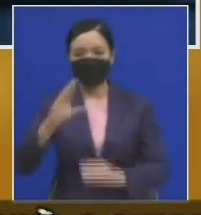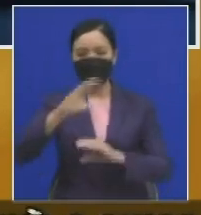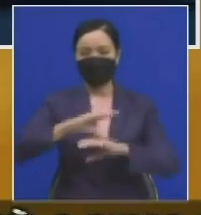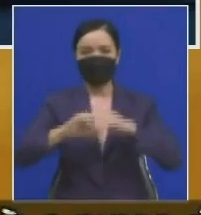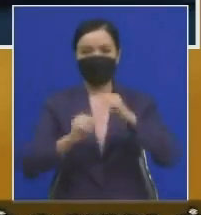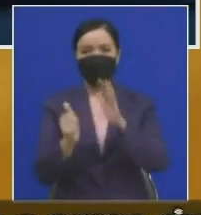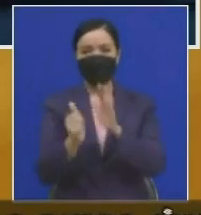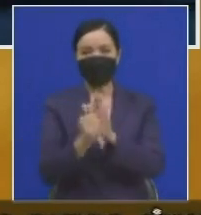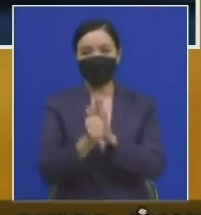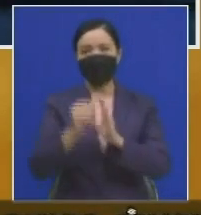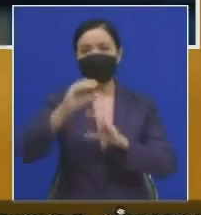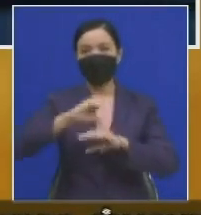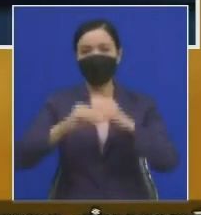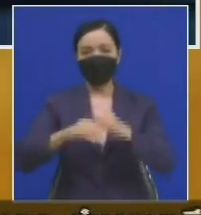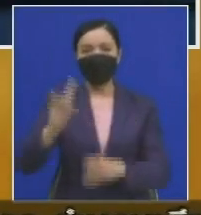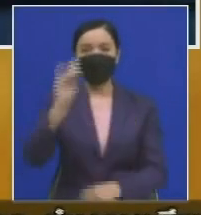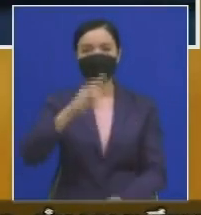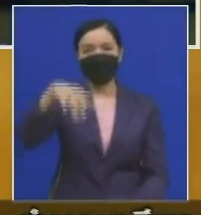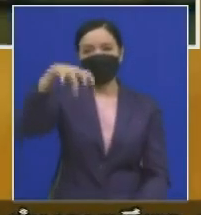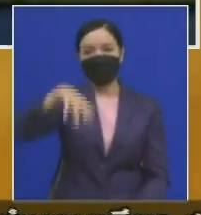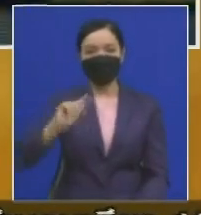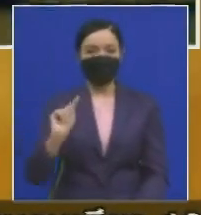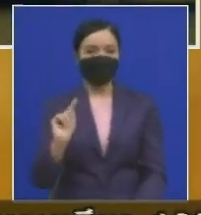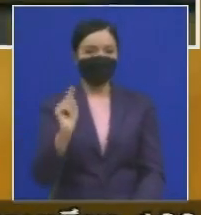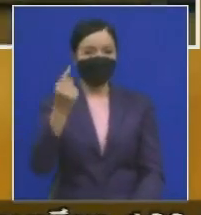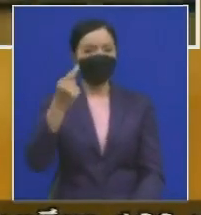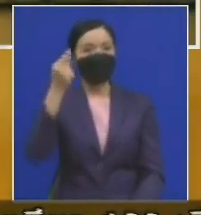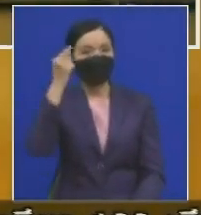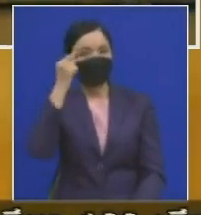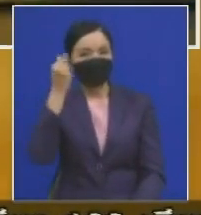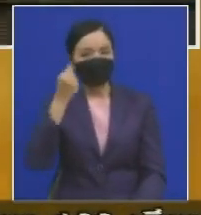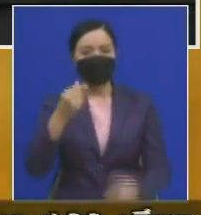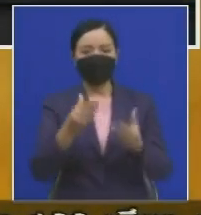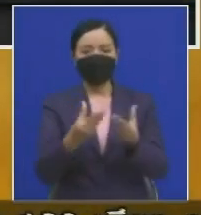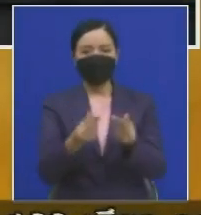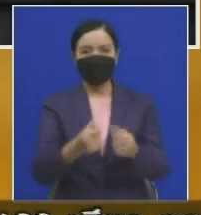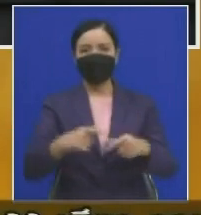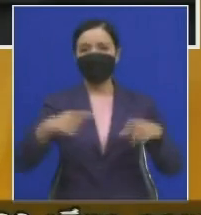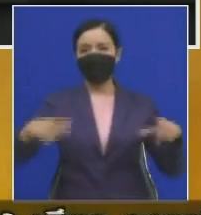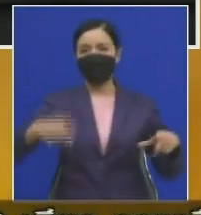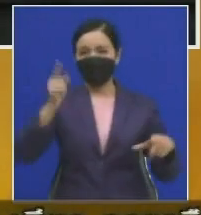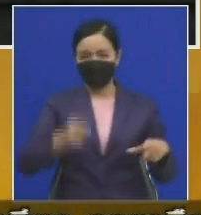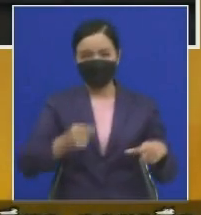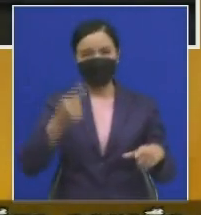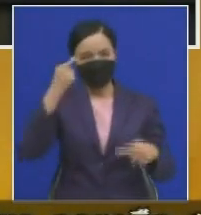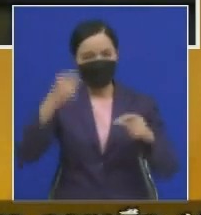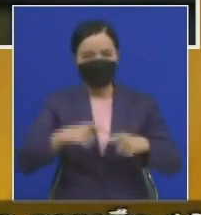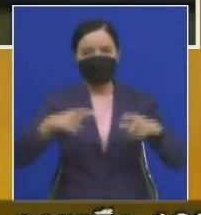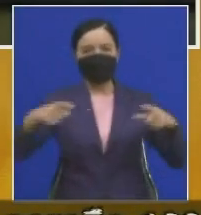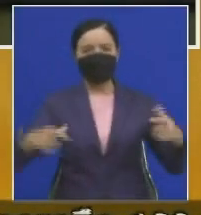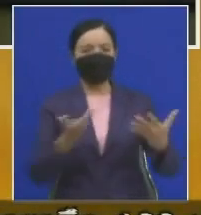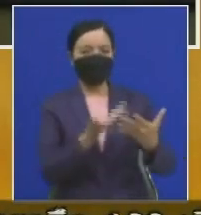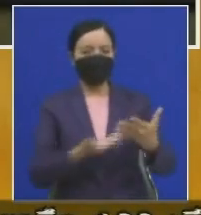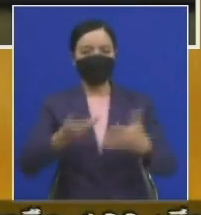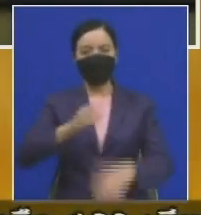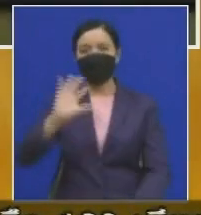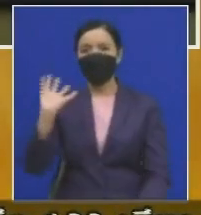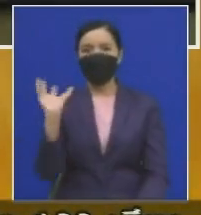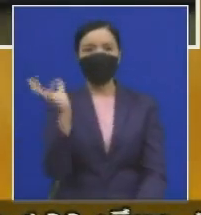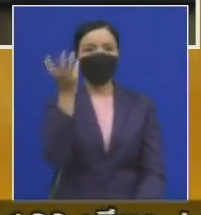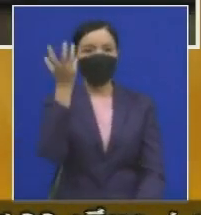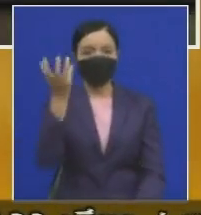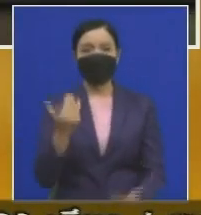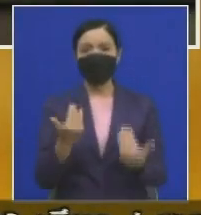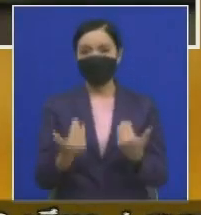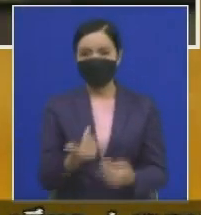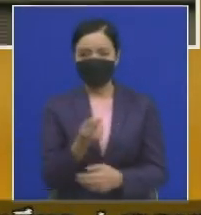การสวนสัตวแ่งให่เป็การคิดบพื้ที่จริง แล้วก็คิดใหญ่ระดับโลกแล้็ลาส